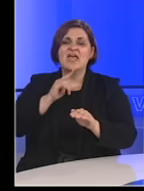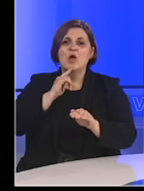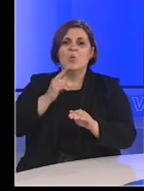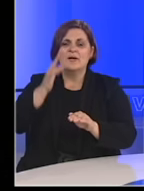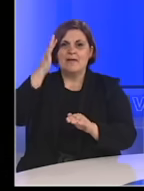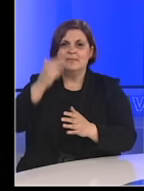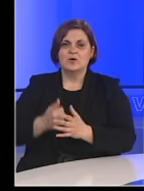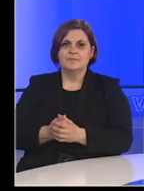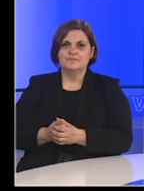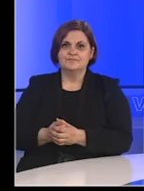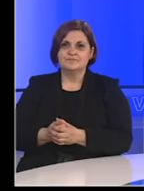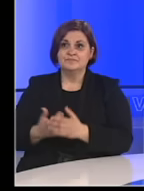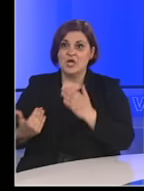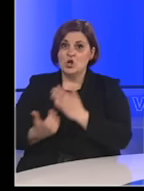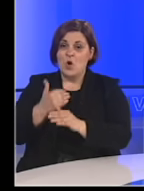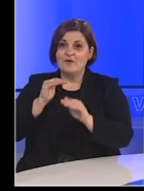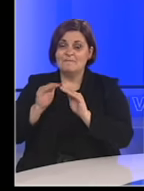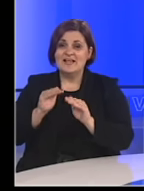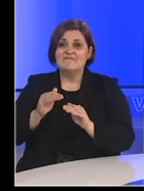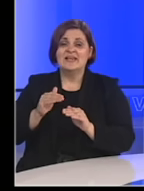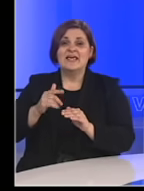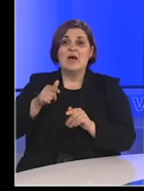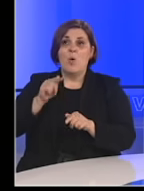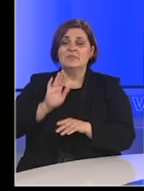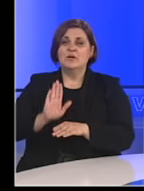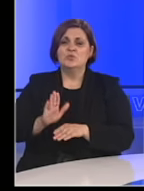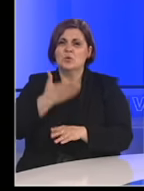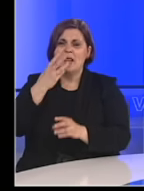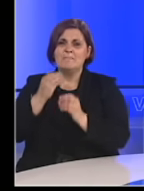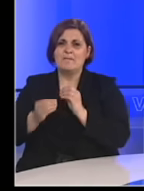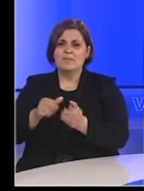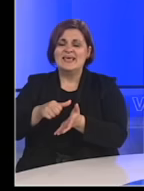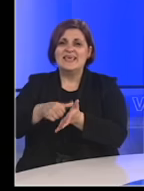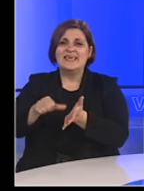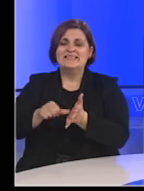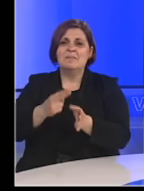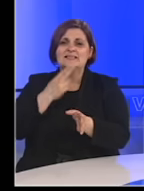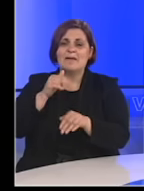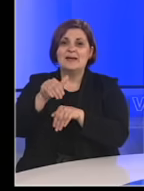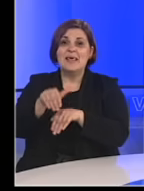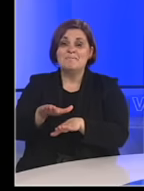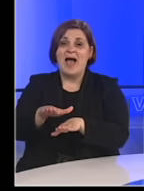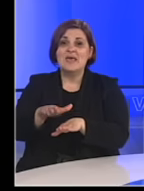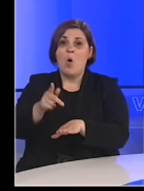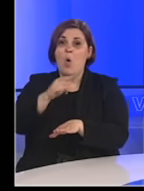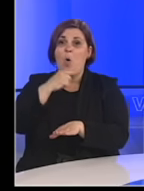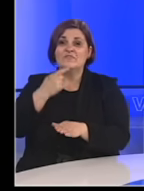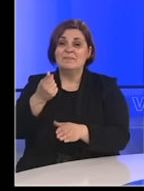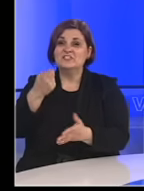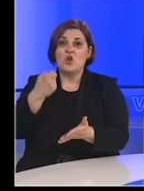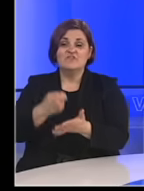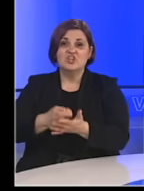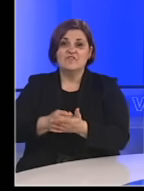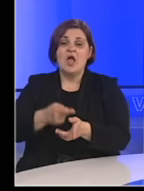prijavljuju. Mnogo prijavljenih, tako da mislim u ovom trenutku da nema problema da isplatimo za april, maj. Ovdje ne govorim samo za novčane